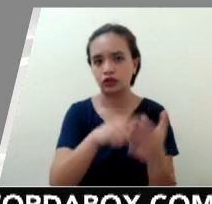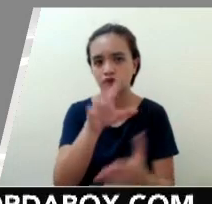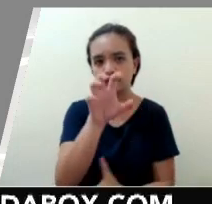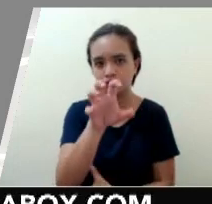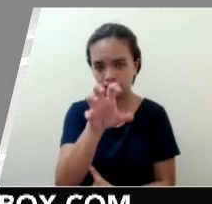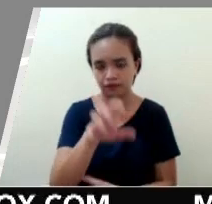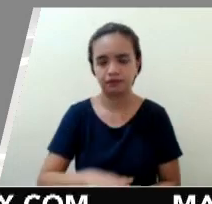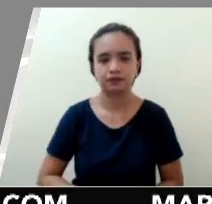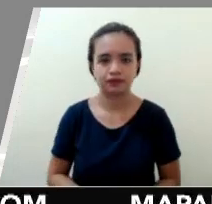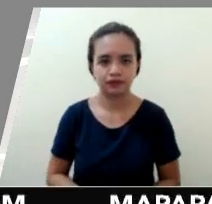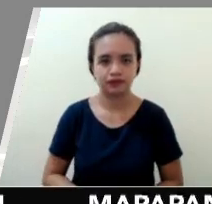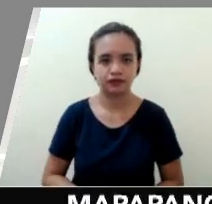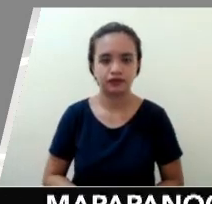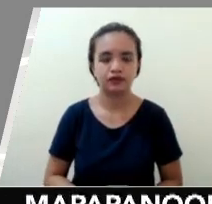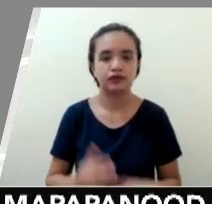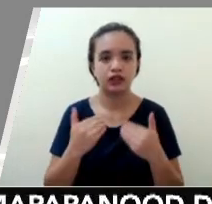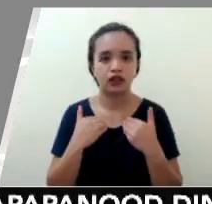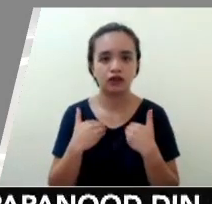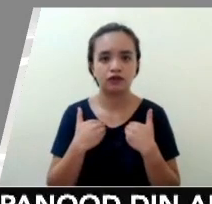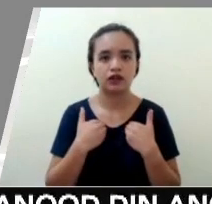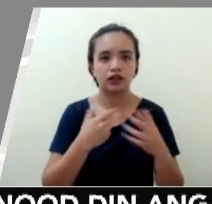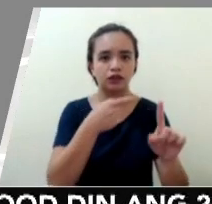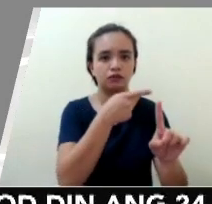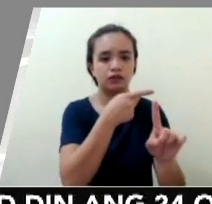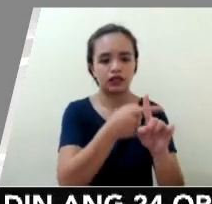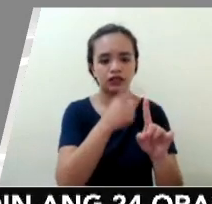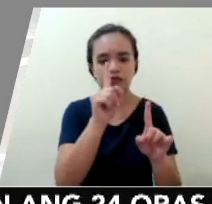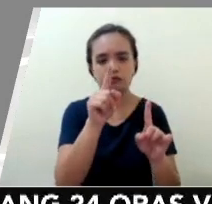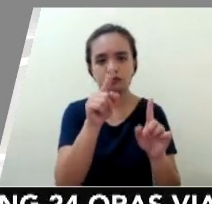error na plus minus 2.5%.